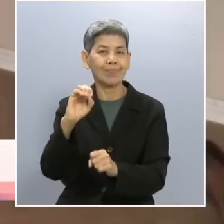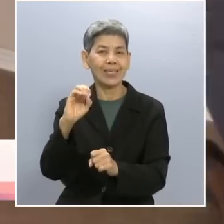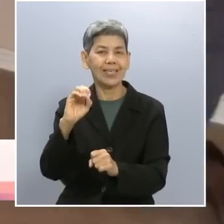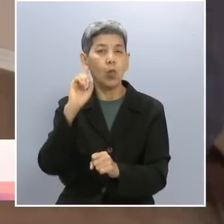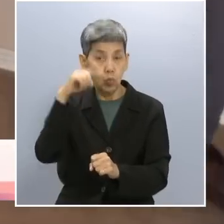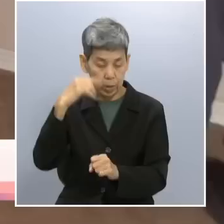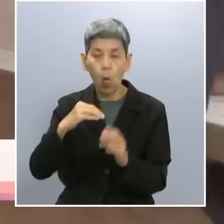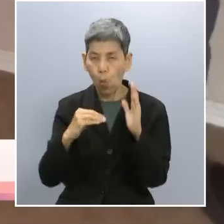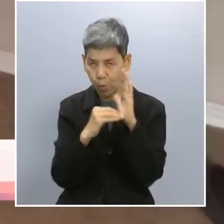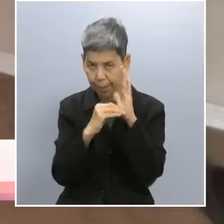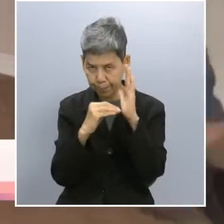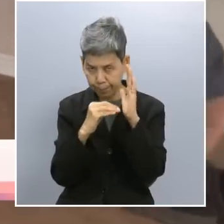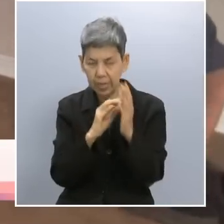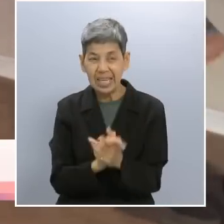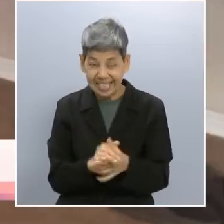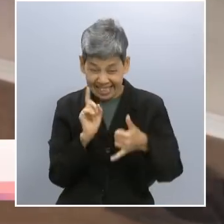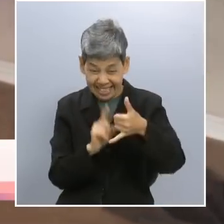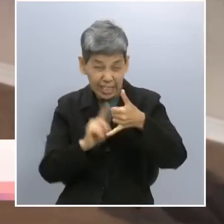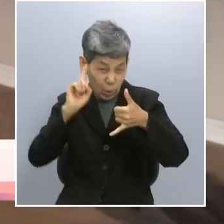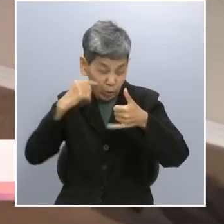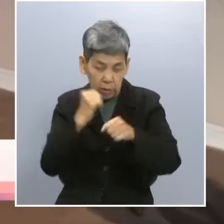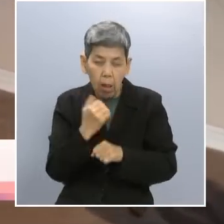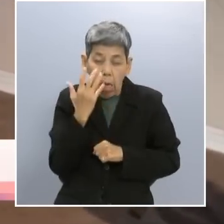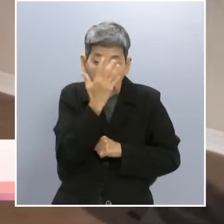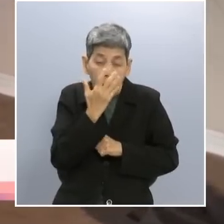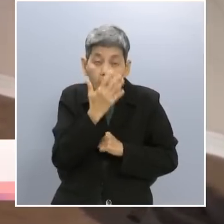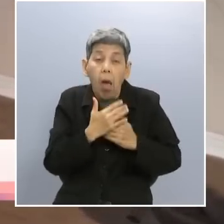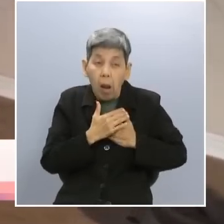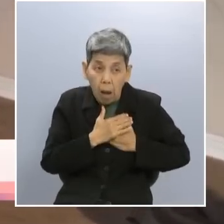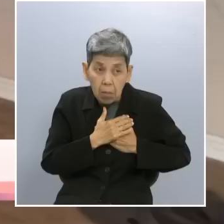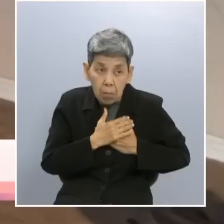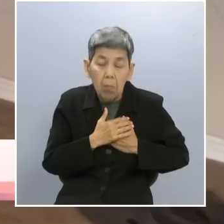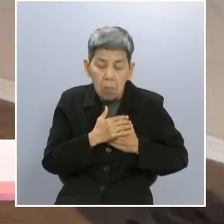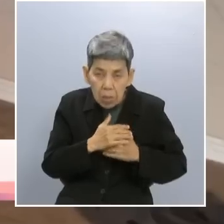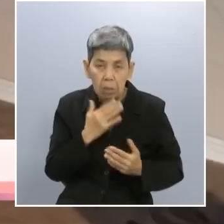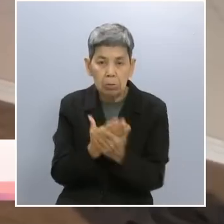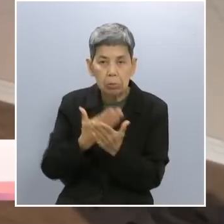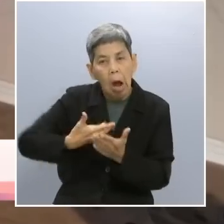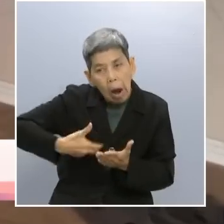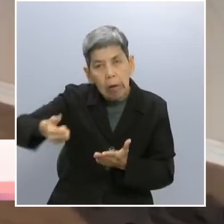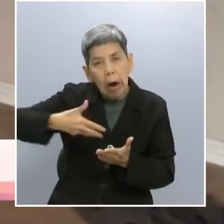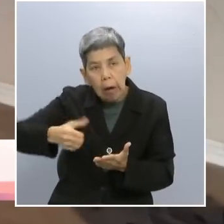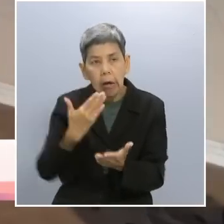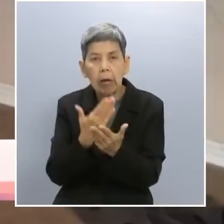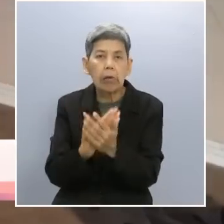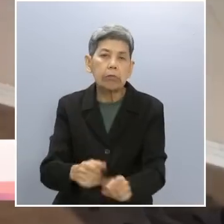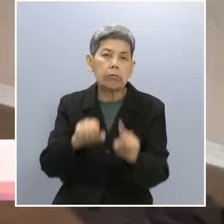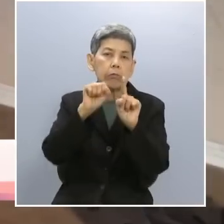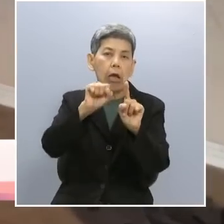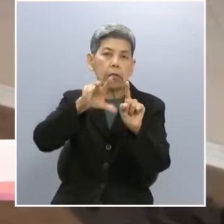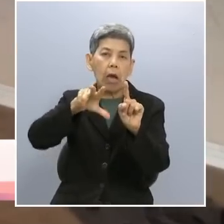เป็นคนกรุงเทพฯรายนี้นะครับนอกจากถูกหลอกให้รักแล้วยังถูกหลอกเอาเงินนะฮะศูนย์ไปแสนสาม